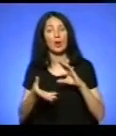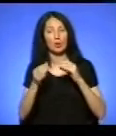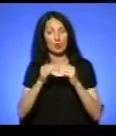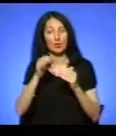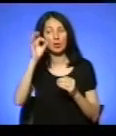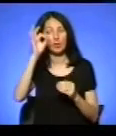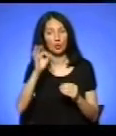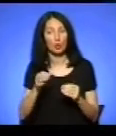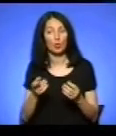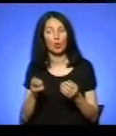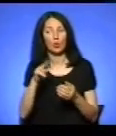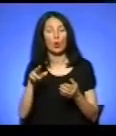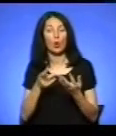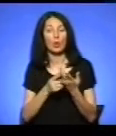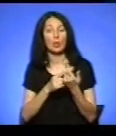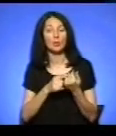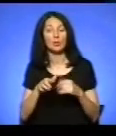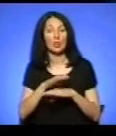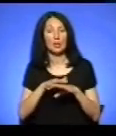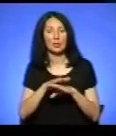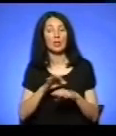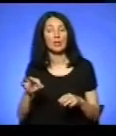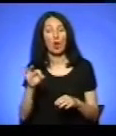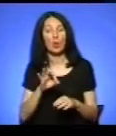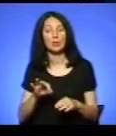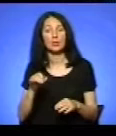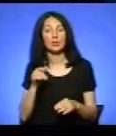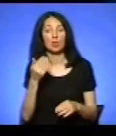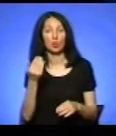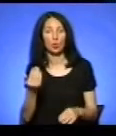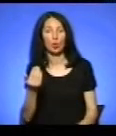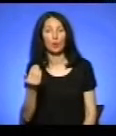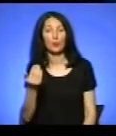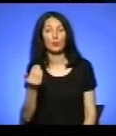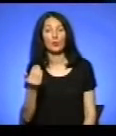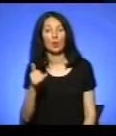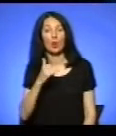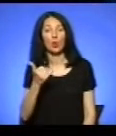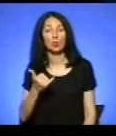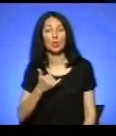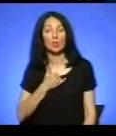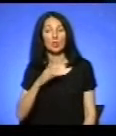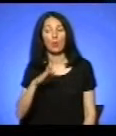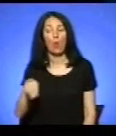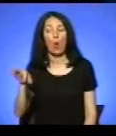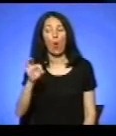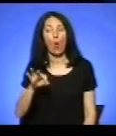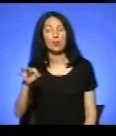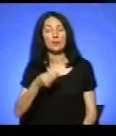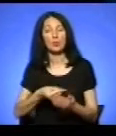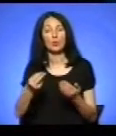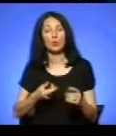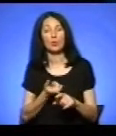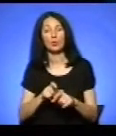кількості населення області, то у нас по області підписано